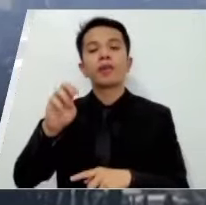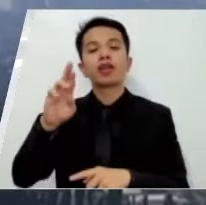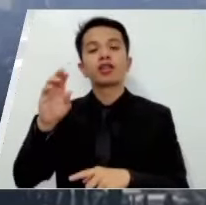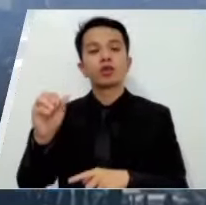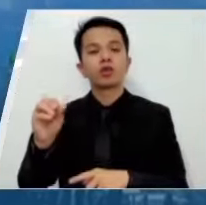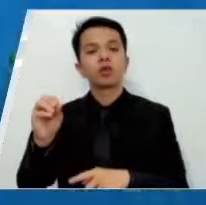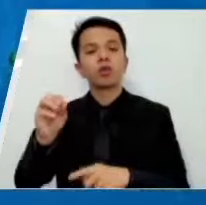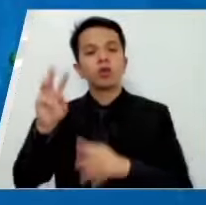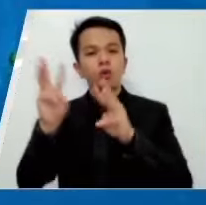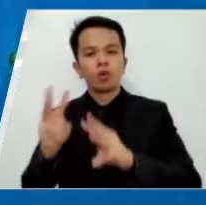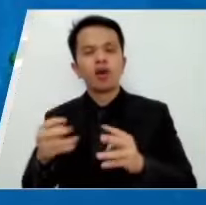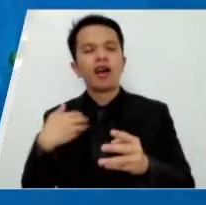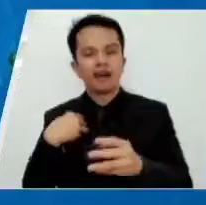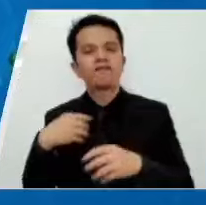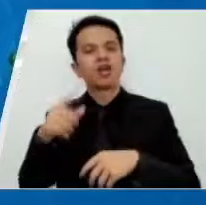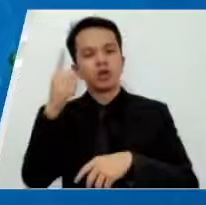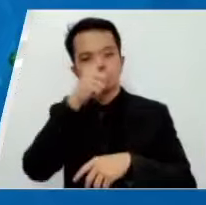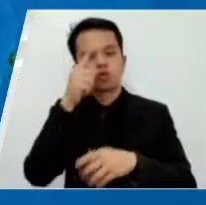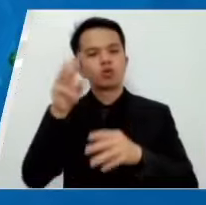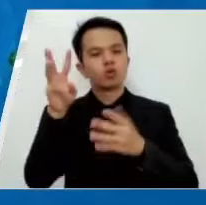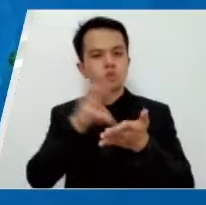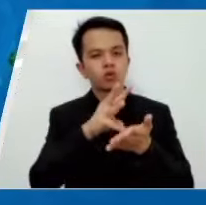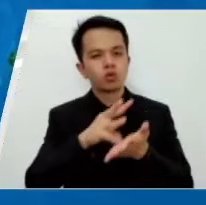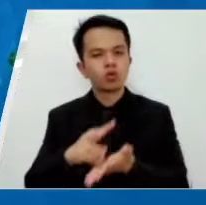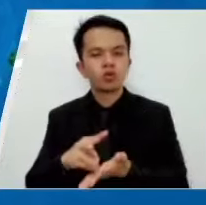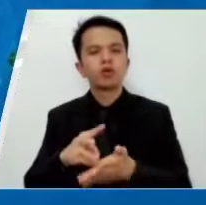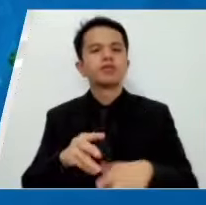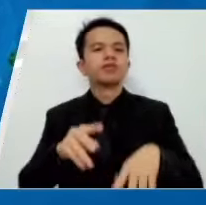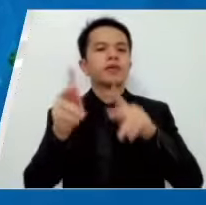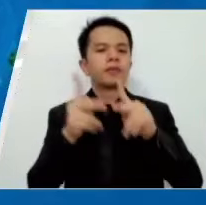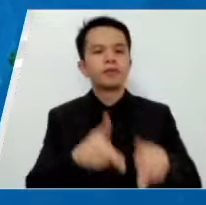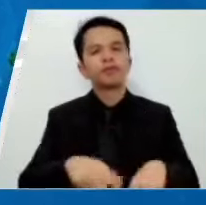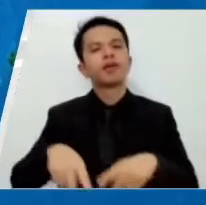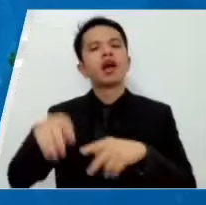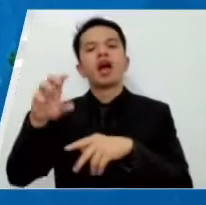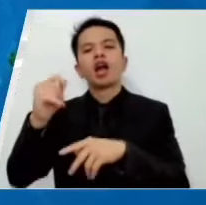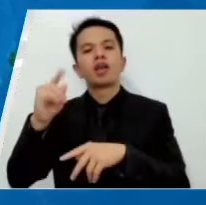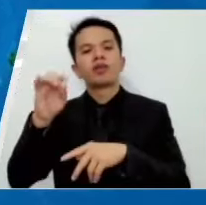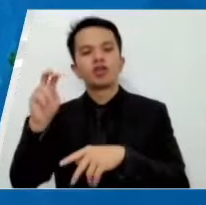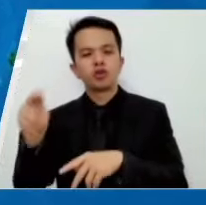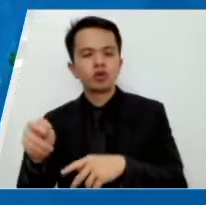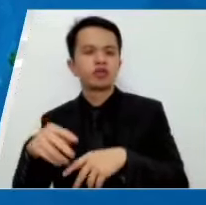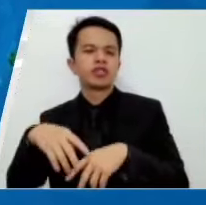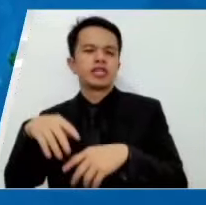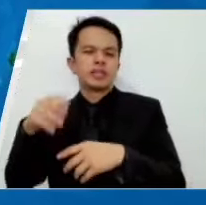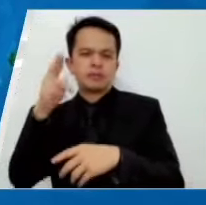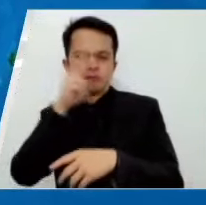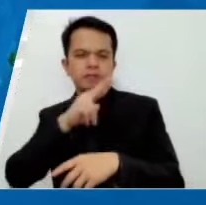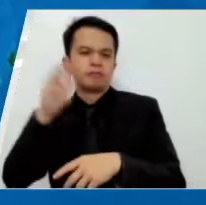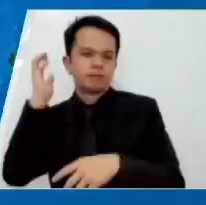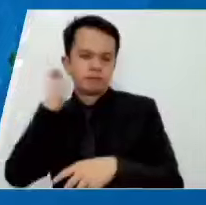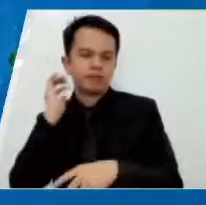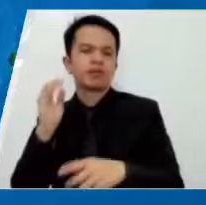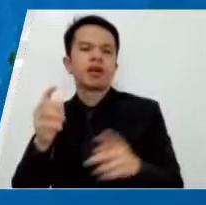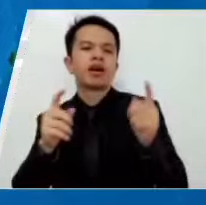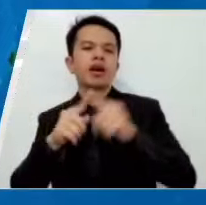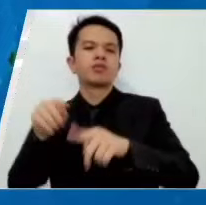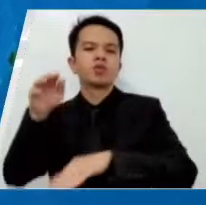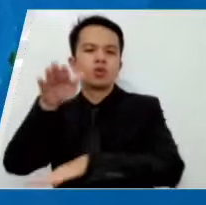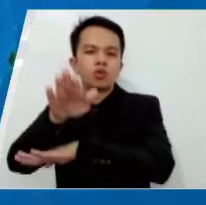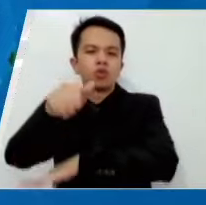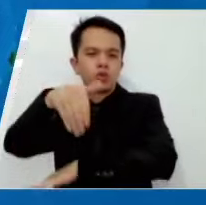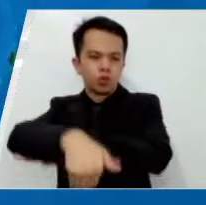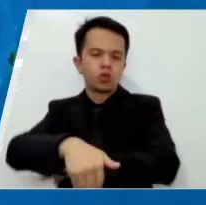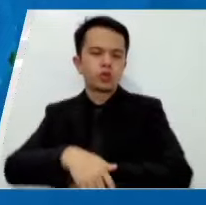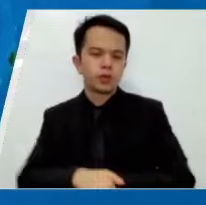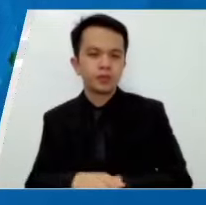ng Luzon, kasama ang Mimaropa, Calabar Zone, pati sa ilang bahagi ng Visayas at Mindanao, lalo na sa hapon o gabi. Posible ang malalakas